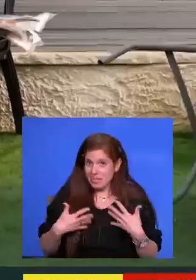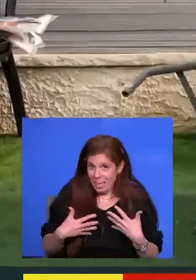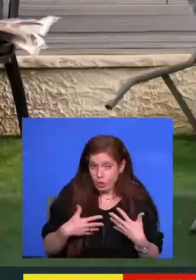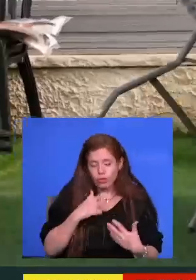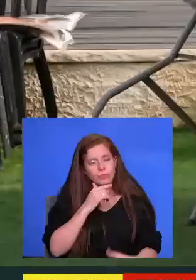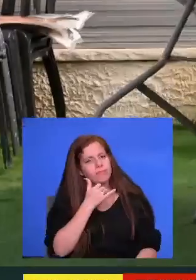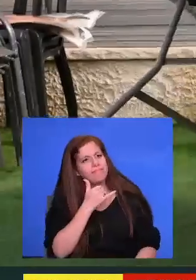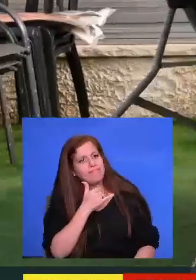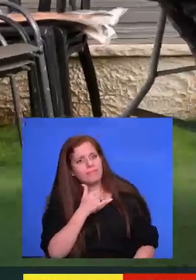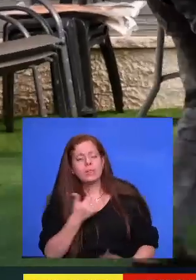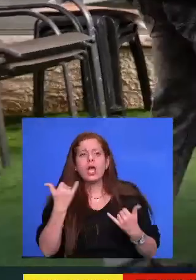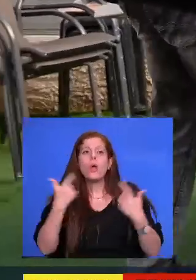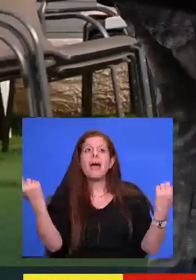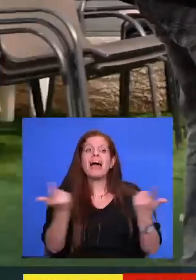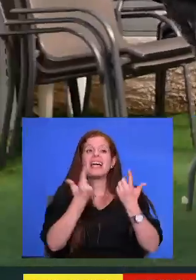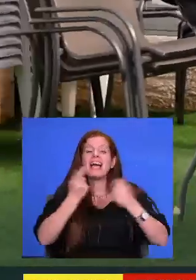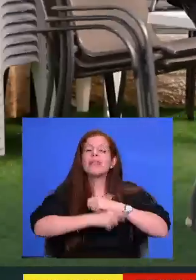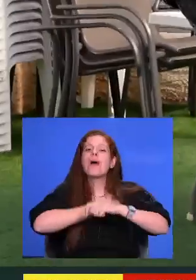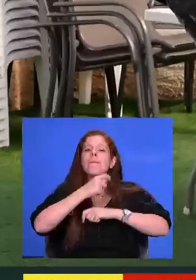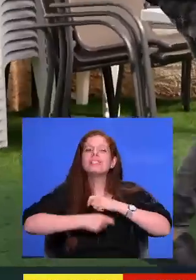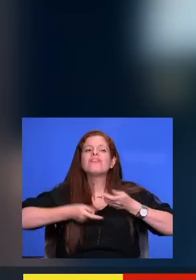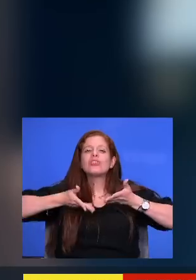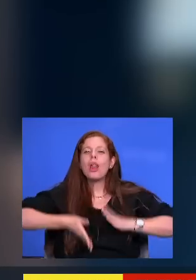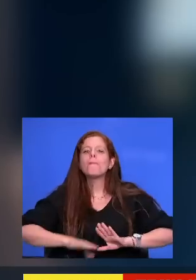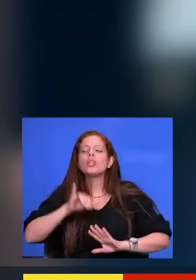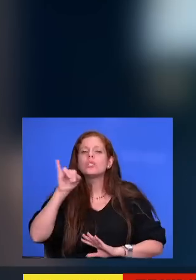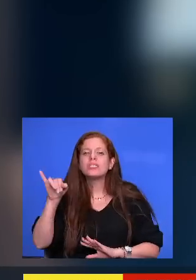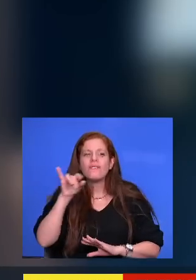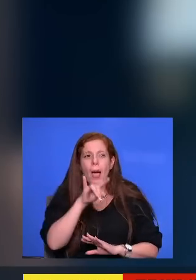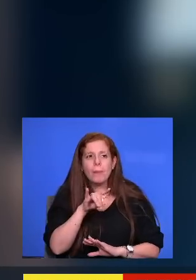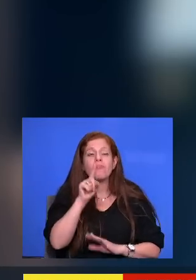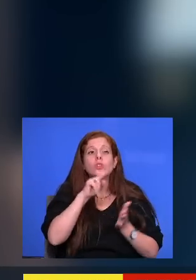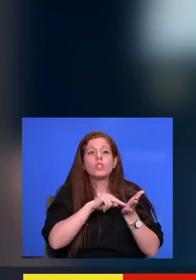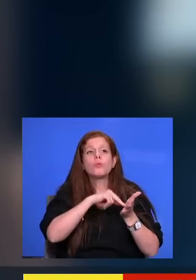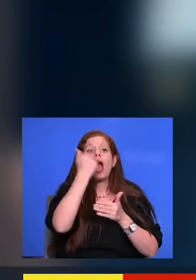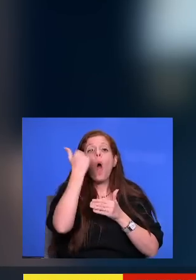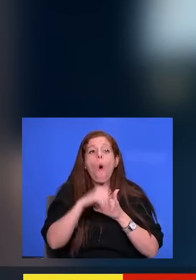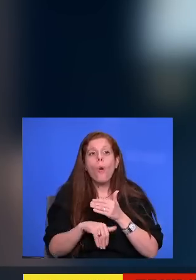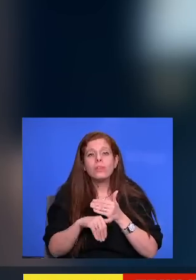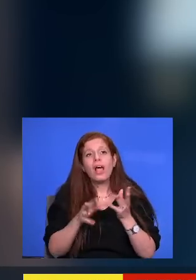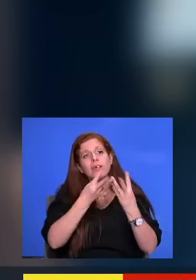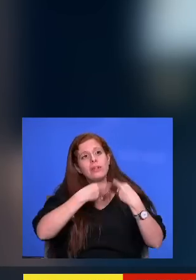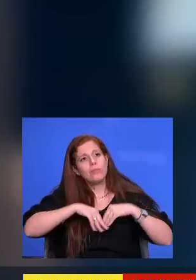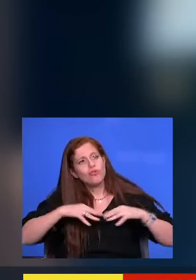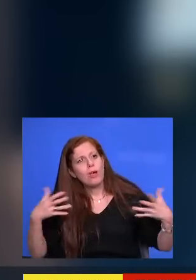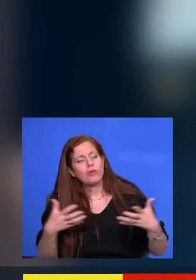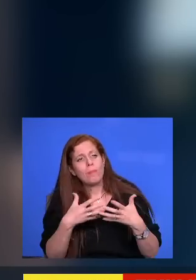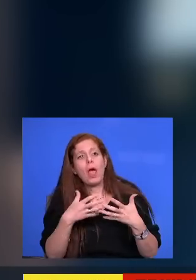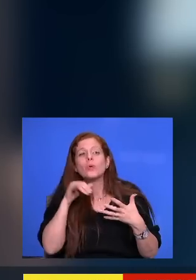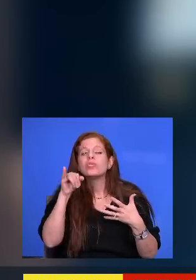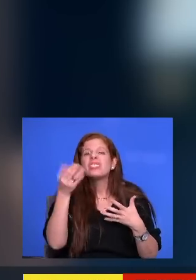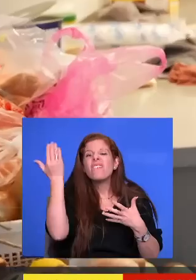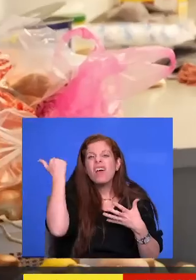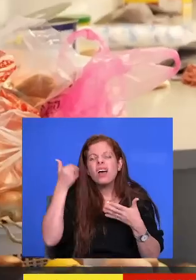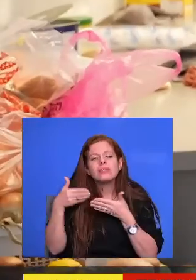מתרגש? כן. היום חגיגת בר המצווה של הבן יוסף חיים. וזאת התמונה האחרונה כמשפחה שלמה, יוסף אז היה תינוק.